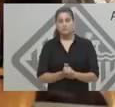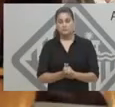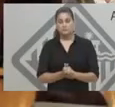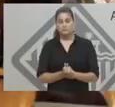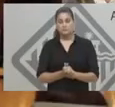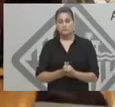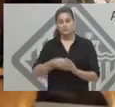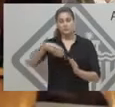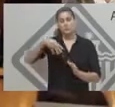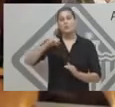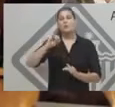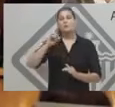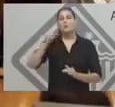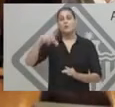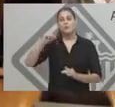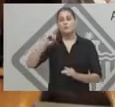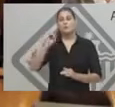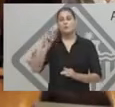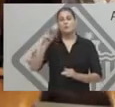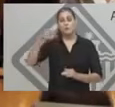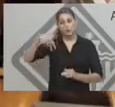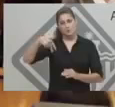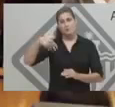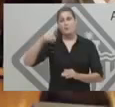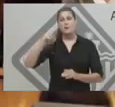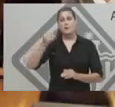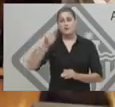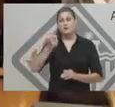Adrové Moyano Joana Maria. Antoni Noguera.